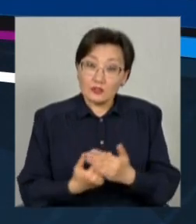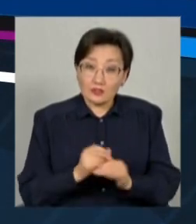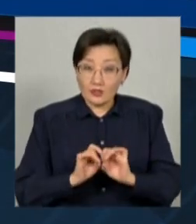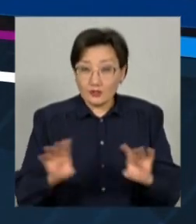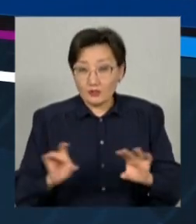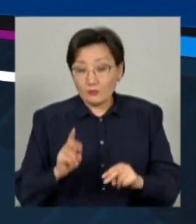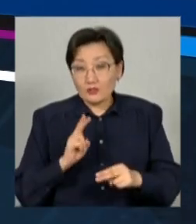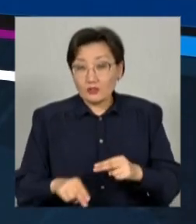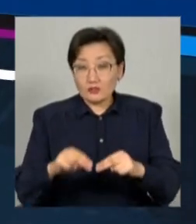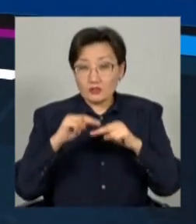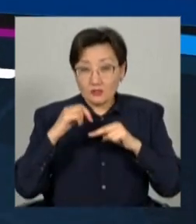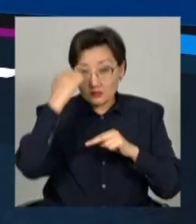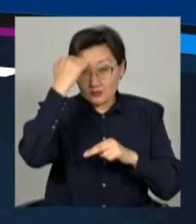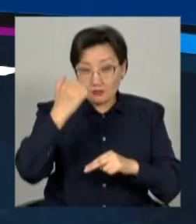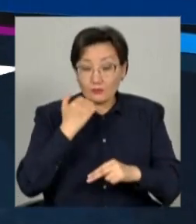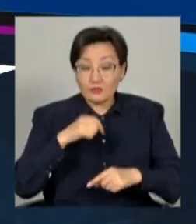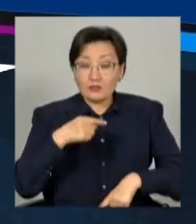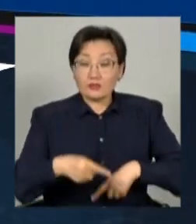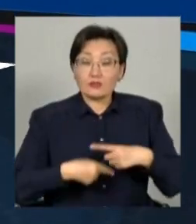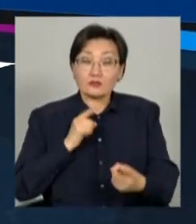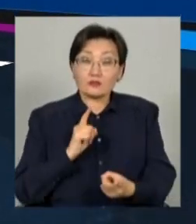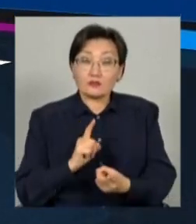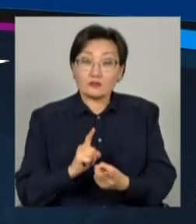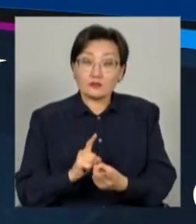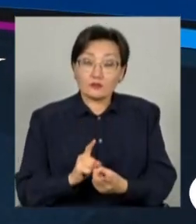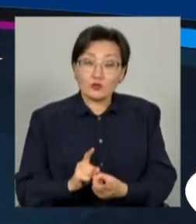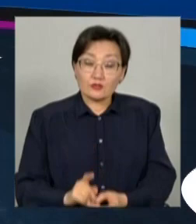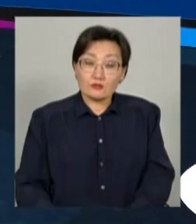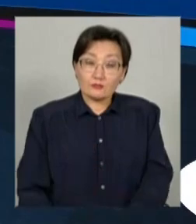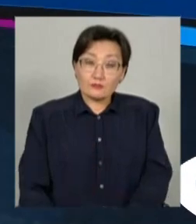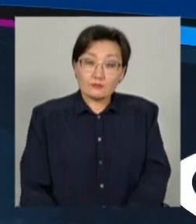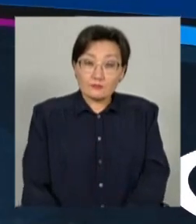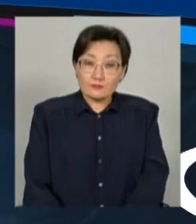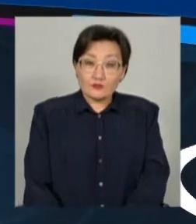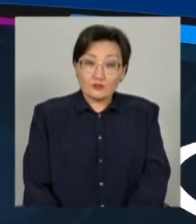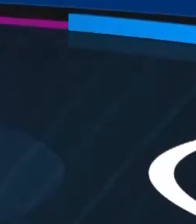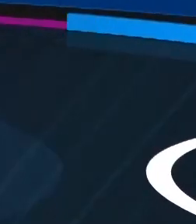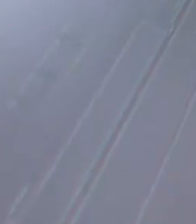келіп түскен ақпар легі осы. Толығырақ сағат 19:00-де қорытынды жаңалықтардан көріңіздер.